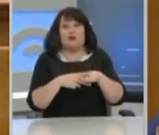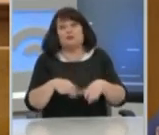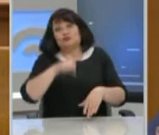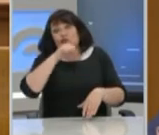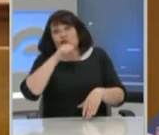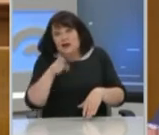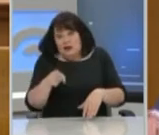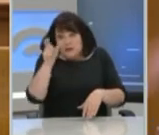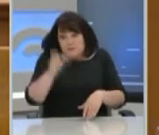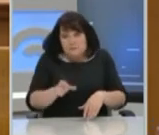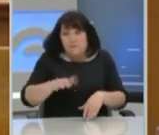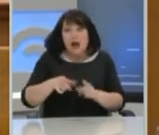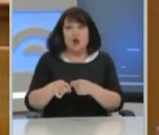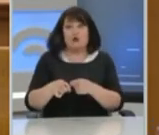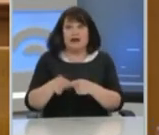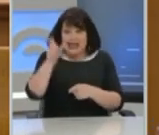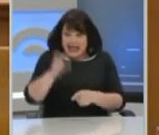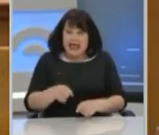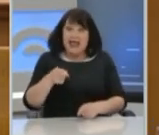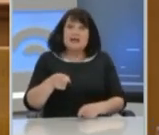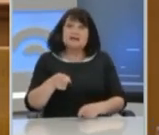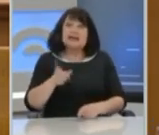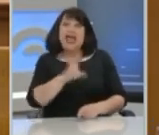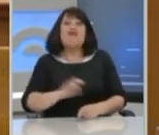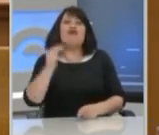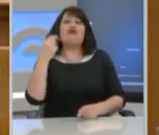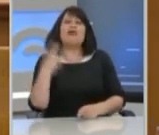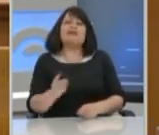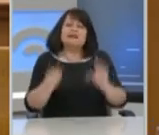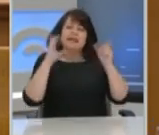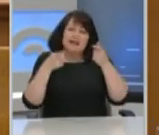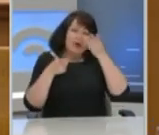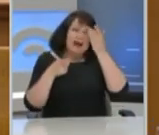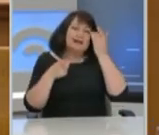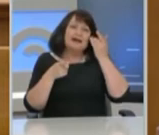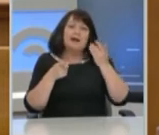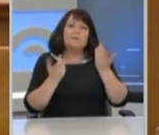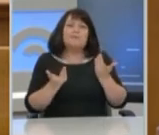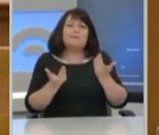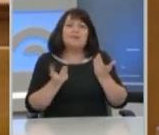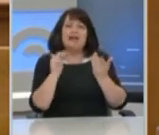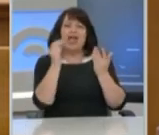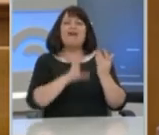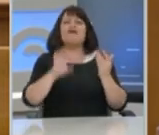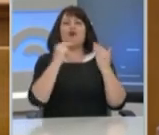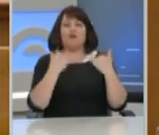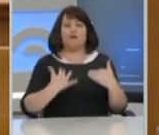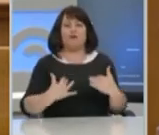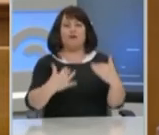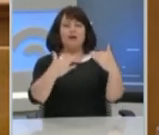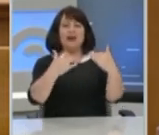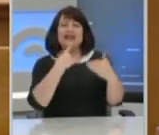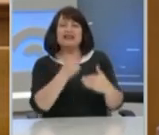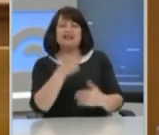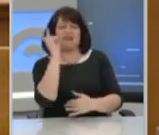Εσείς που βάζατε ακόμα και τους ευρωβουλευτές σας μέσα στο Ευρωπαϊκό Κοινοβούλιο να καταγγέλουν